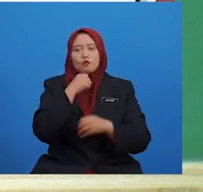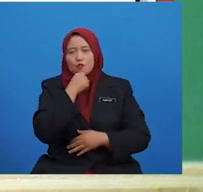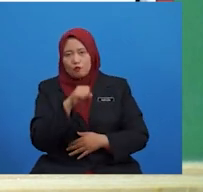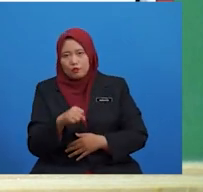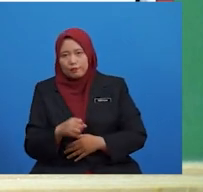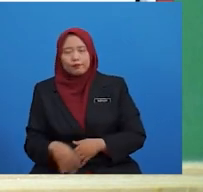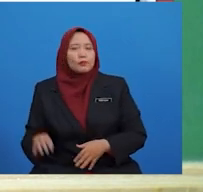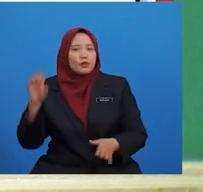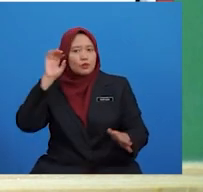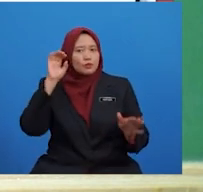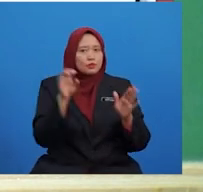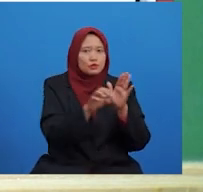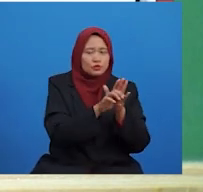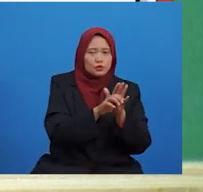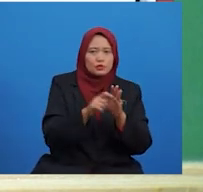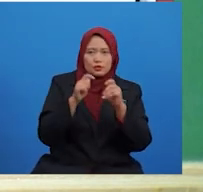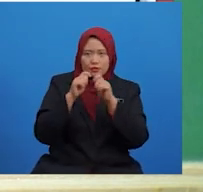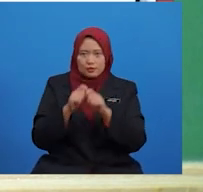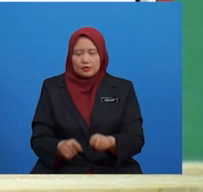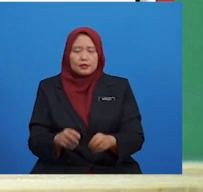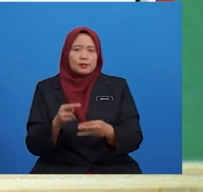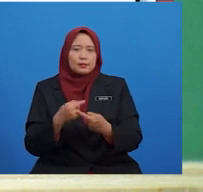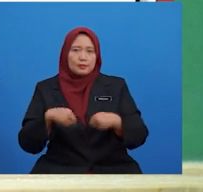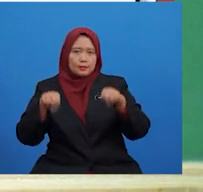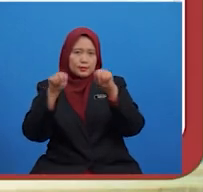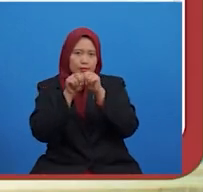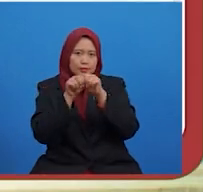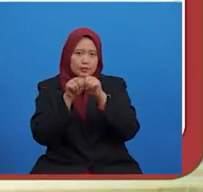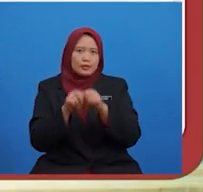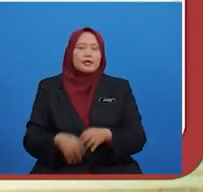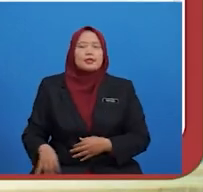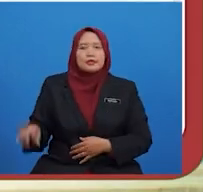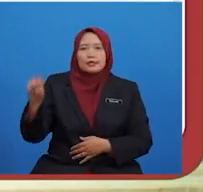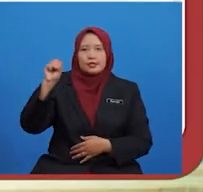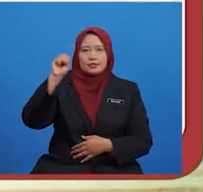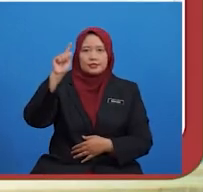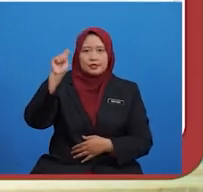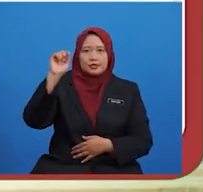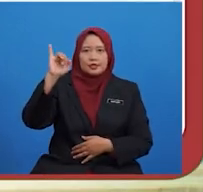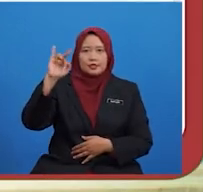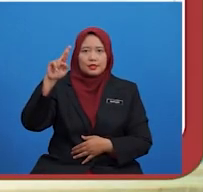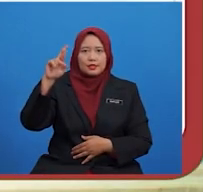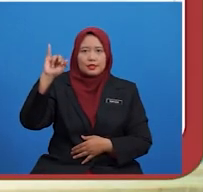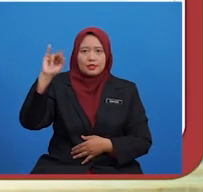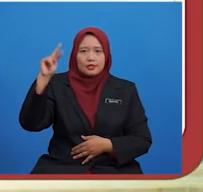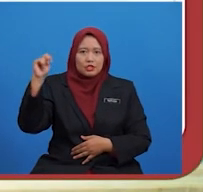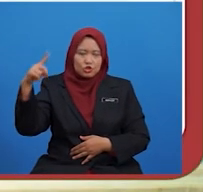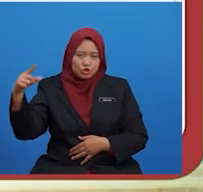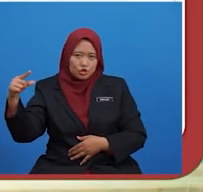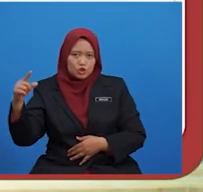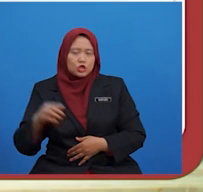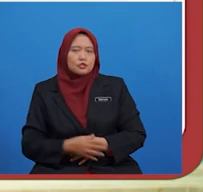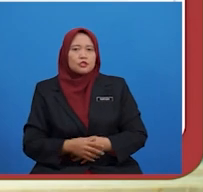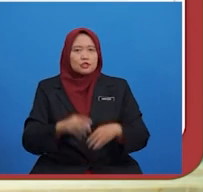ubah dan penetapan nilai bagi jenis data string. Mari kita perhatikan kaedah yang